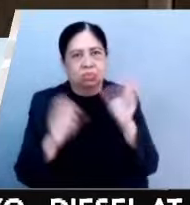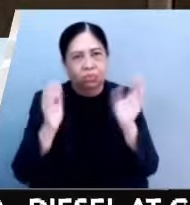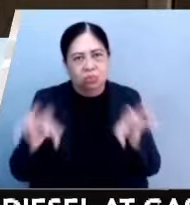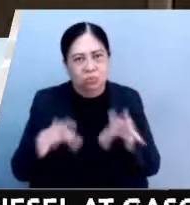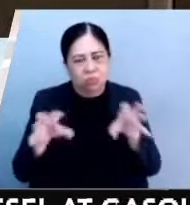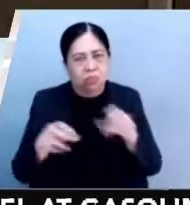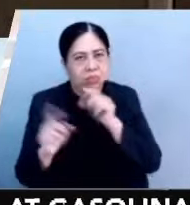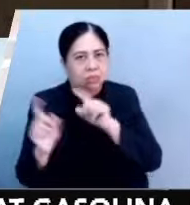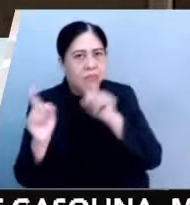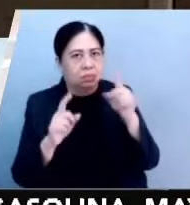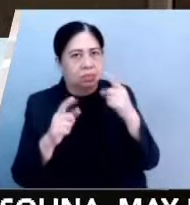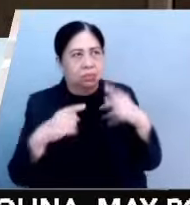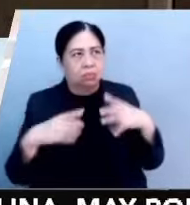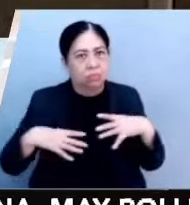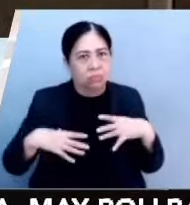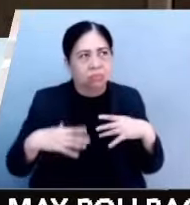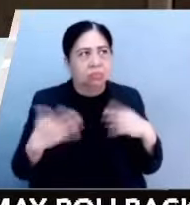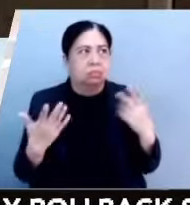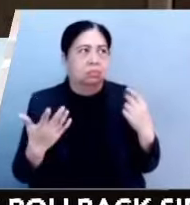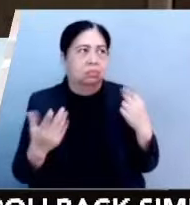roon para maging